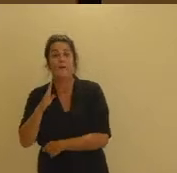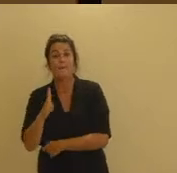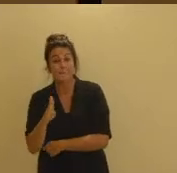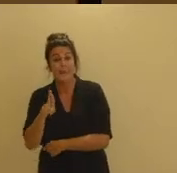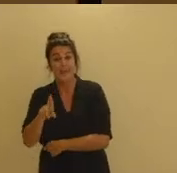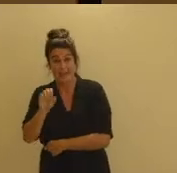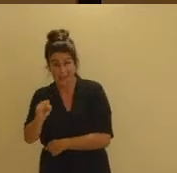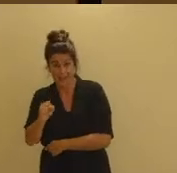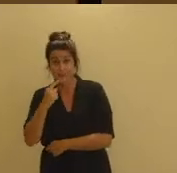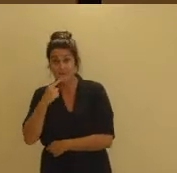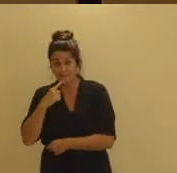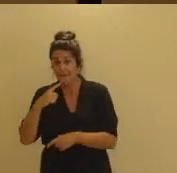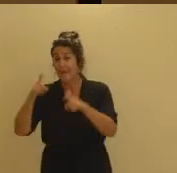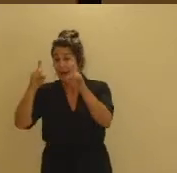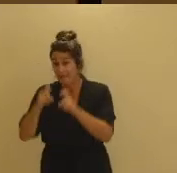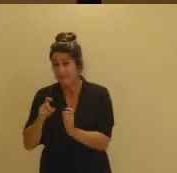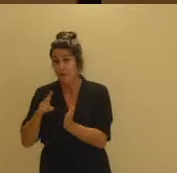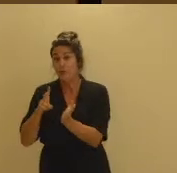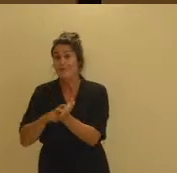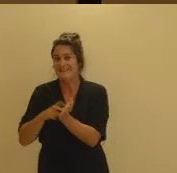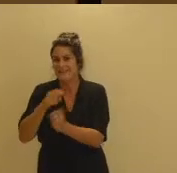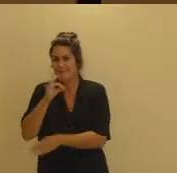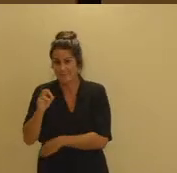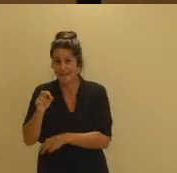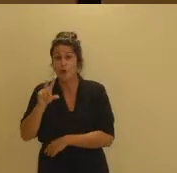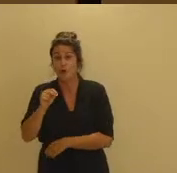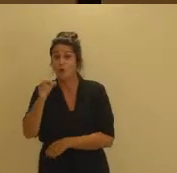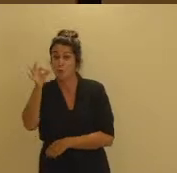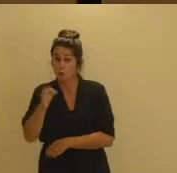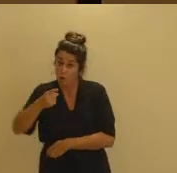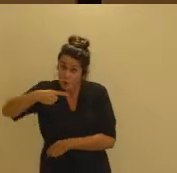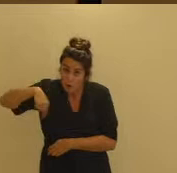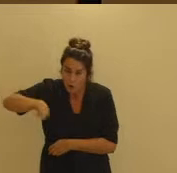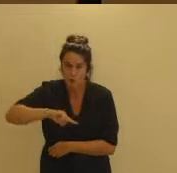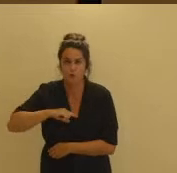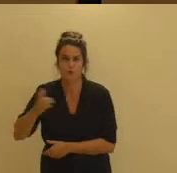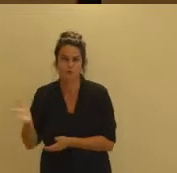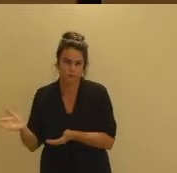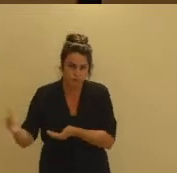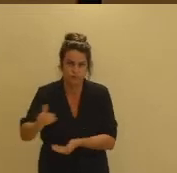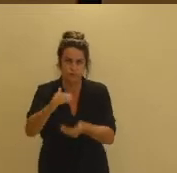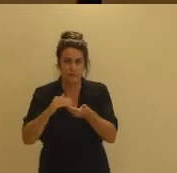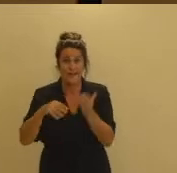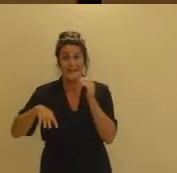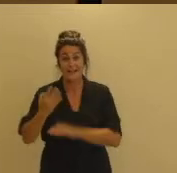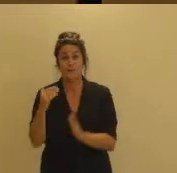à 30%, la ville récupère 14 000 euros de recettes annuelles.